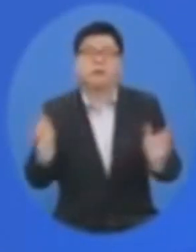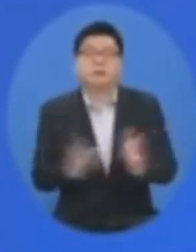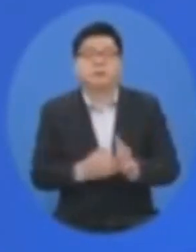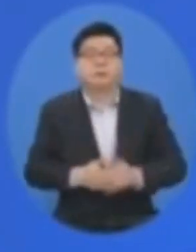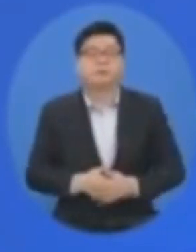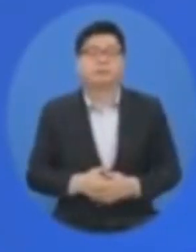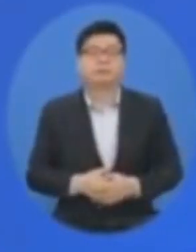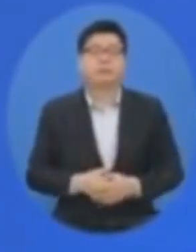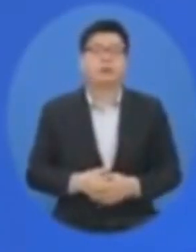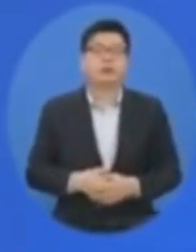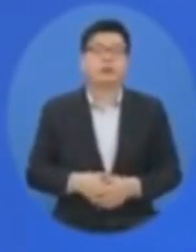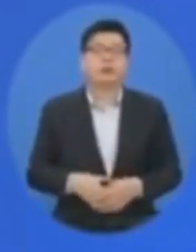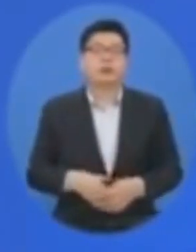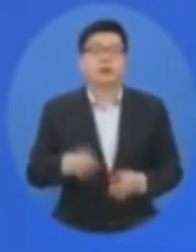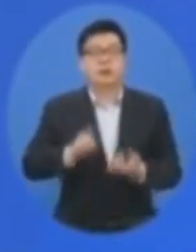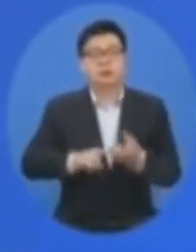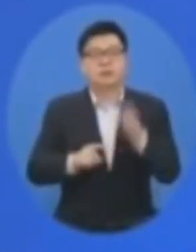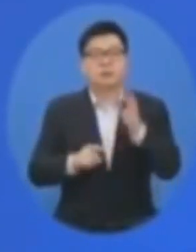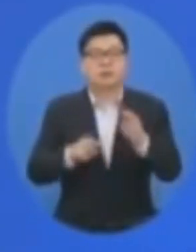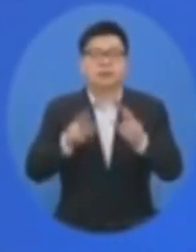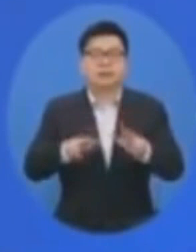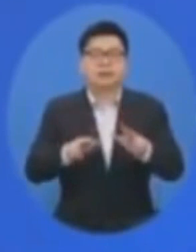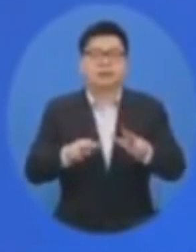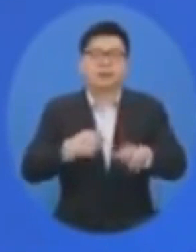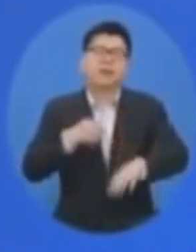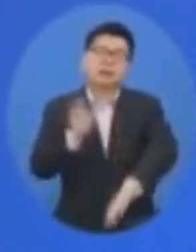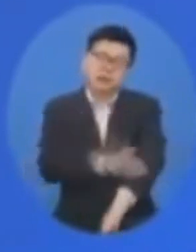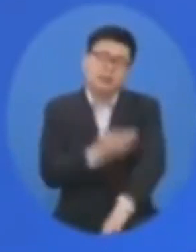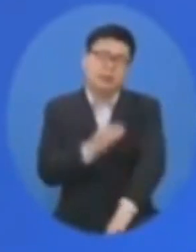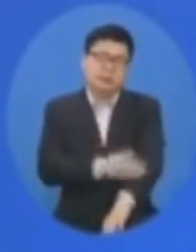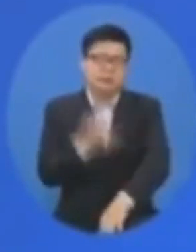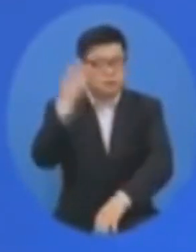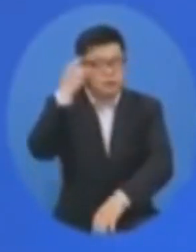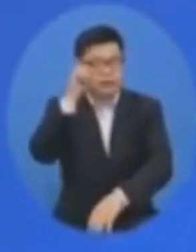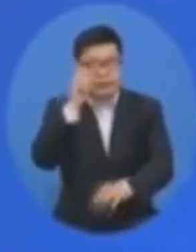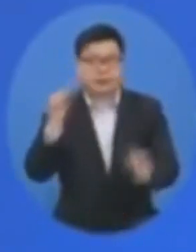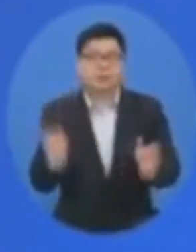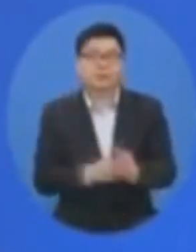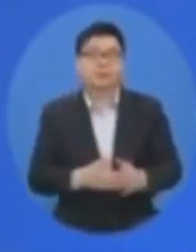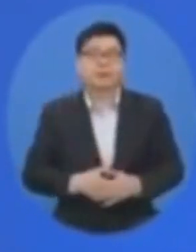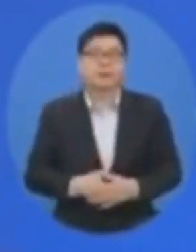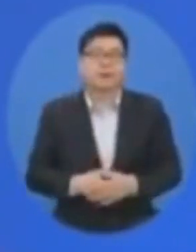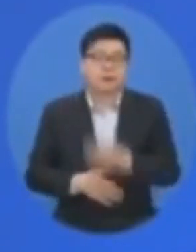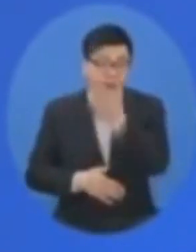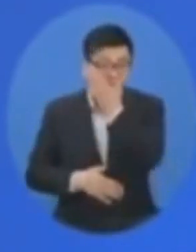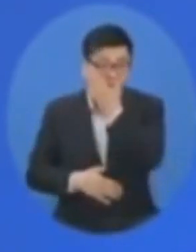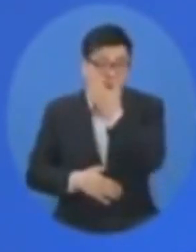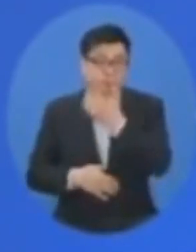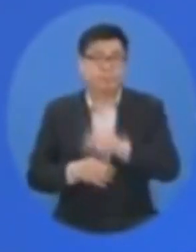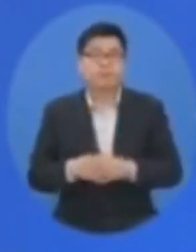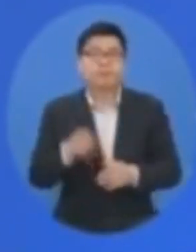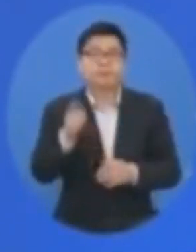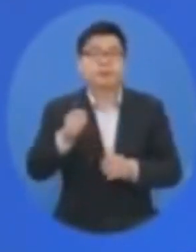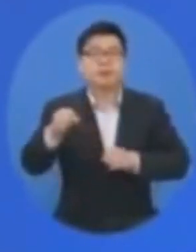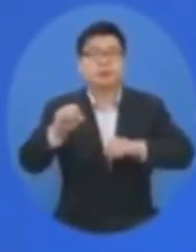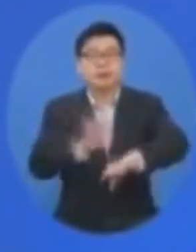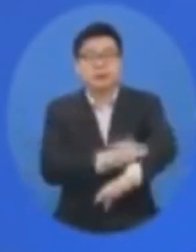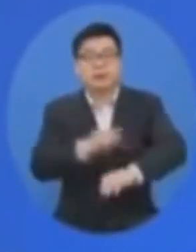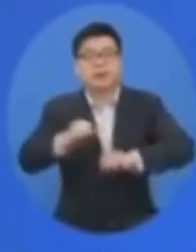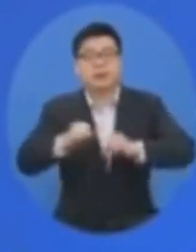번 했는데 그거 지금도 내가 잘못됐다고 생각을 합니다. 그 잘못된 그